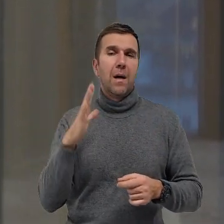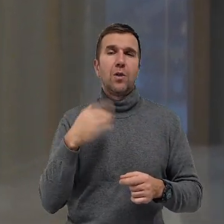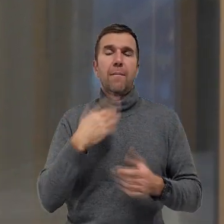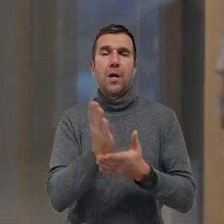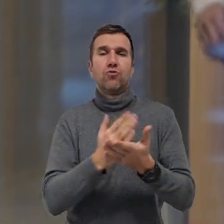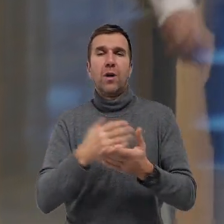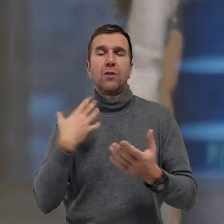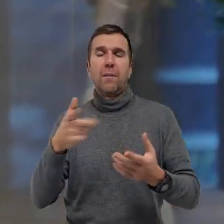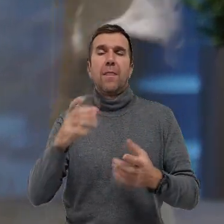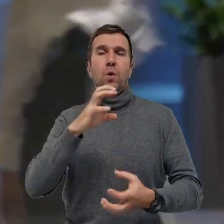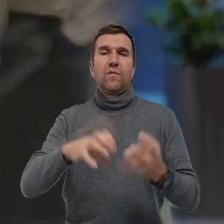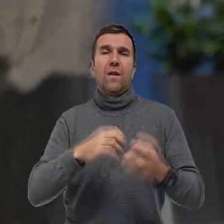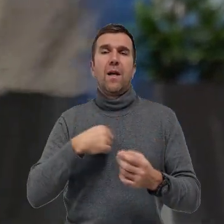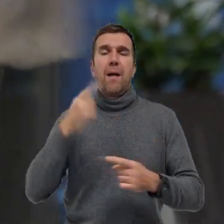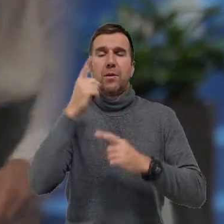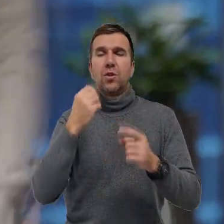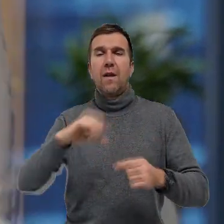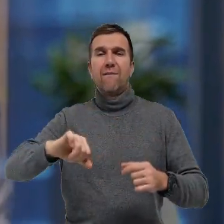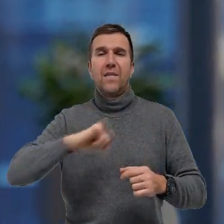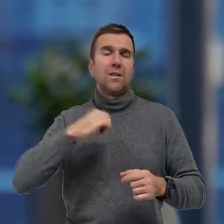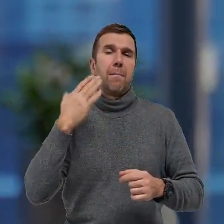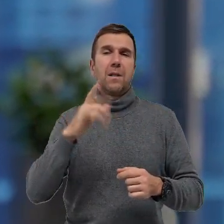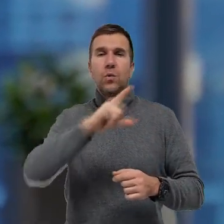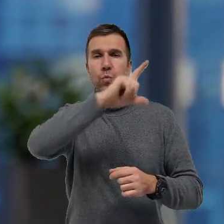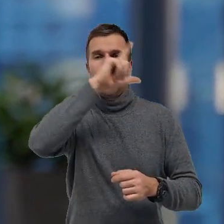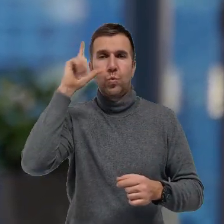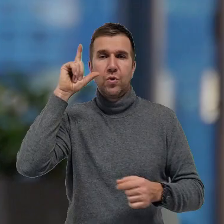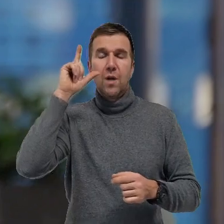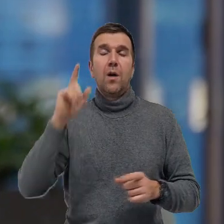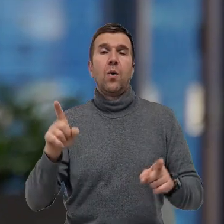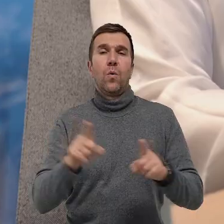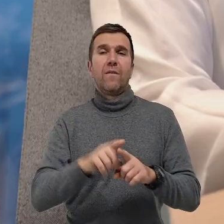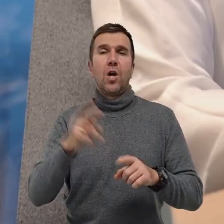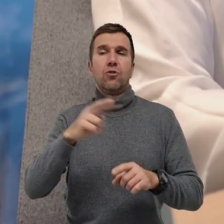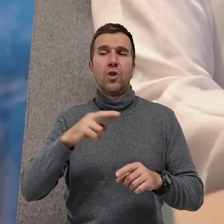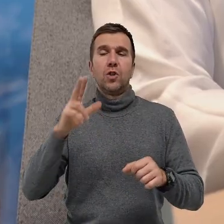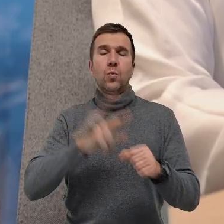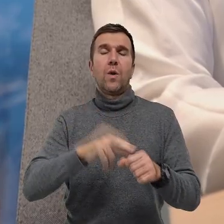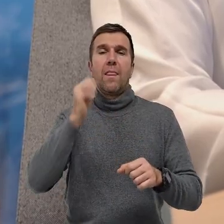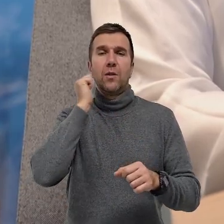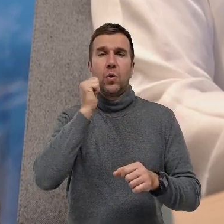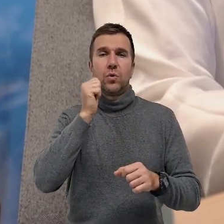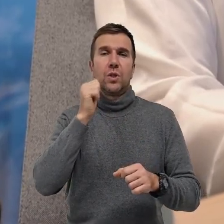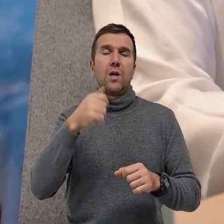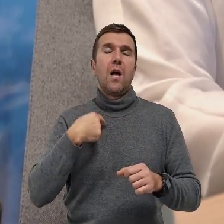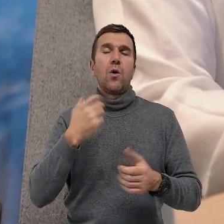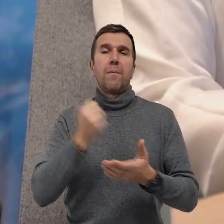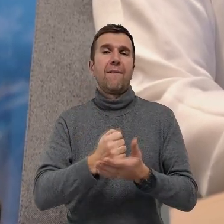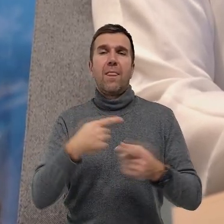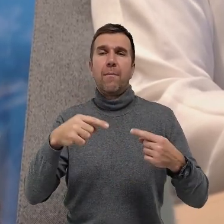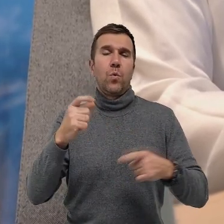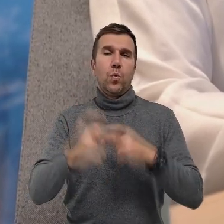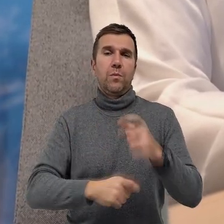być częścią tego świata. Myślę, że najfajniejsze są ludzie oraz rzeczy, które pewnie na co dzień jako prawnik